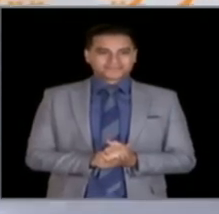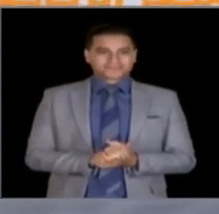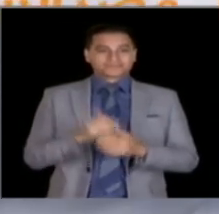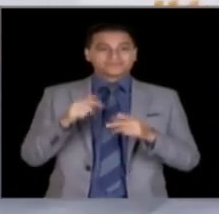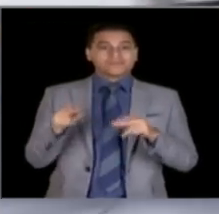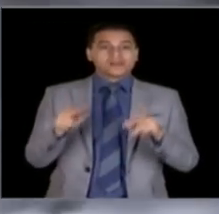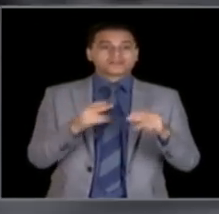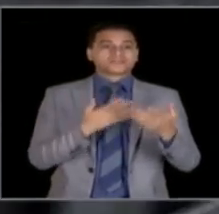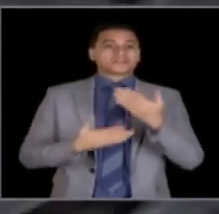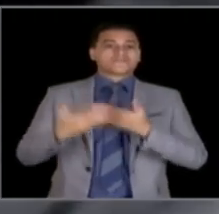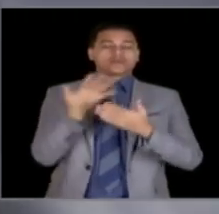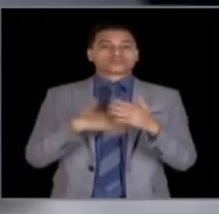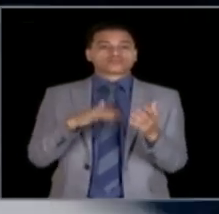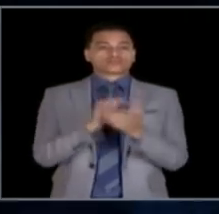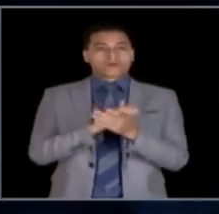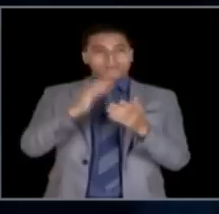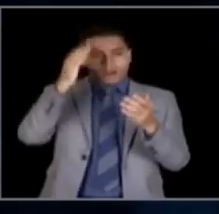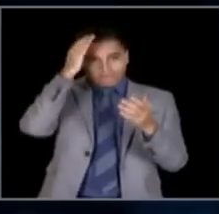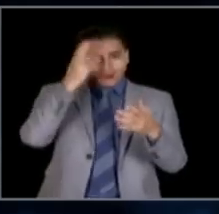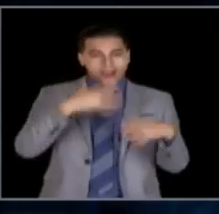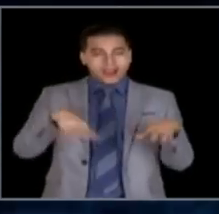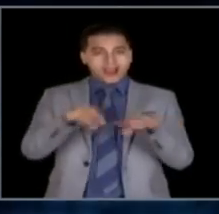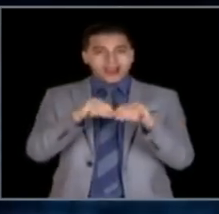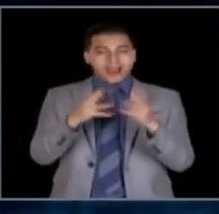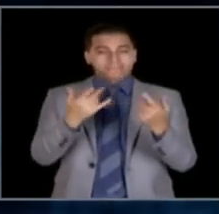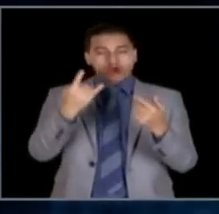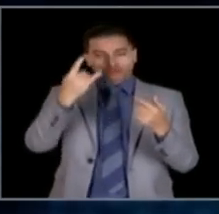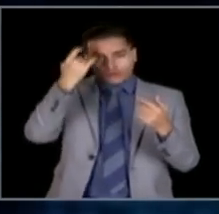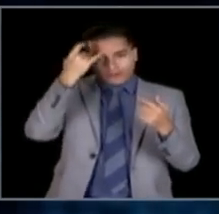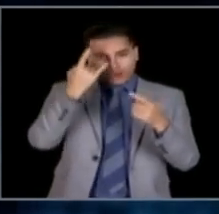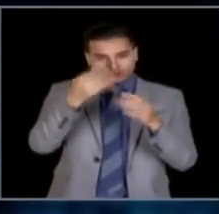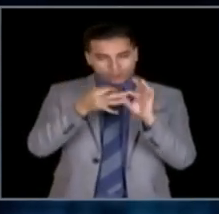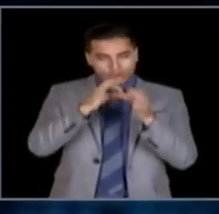في الحلقات اللي فاتت أصحابنا العباقرة جمعوا